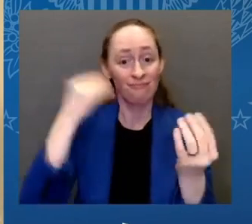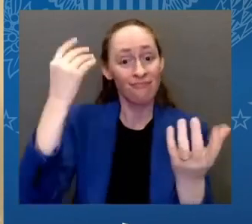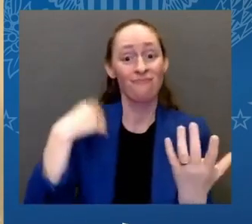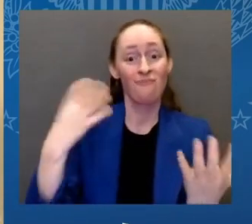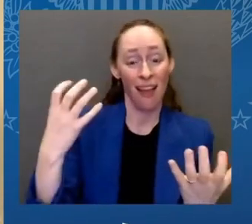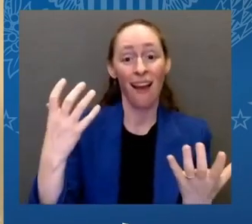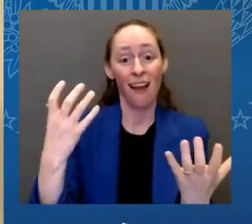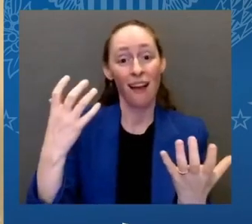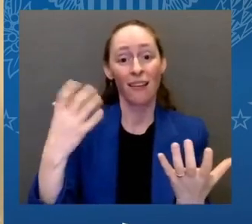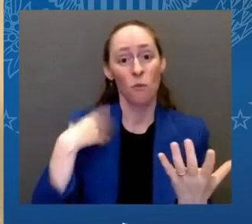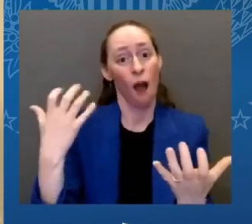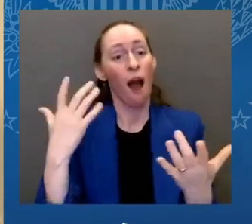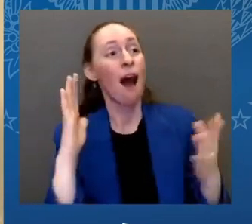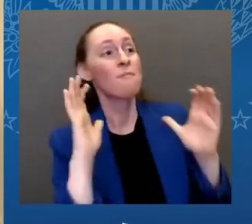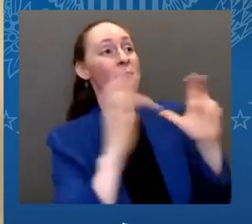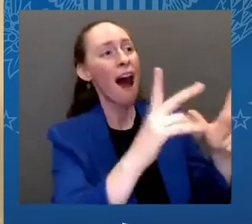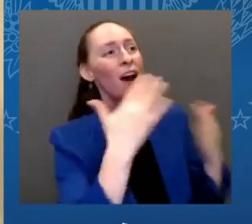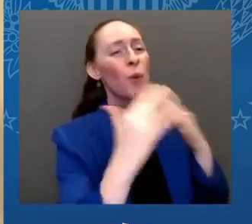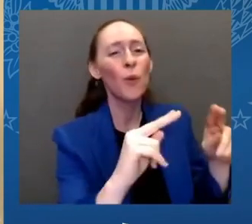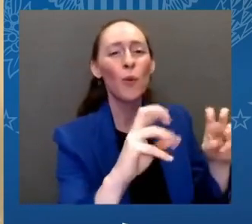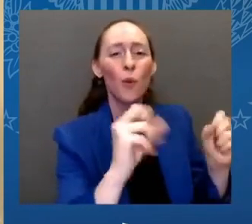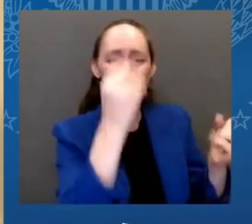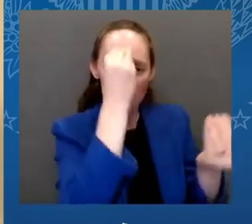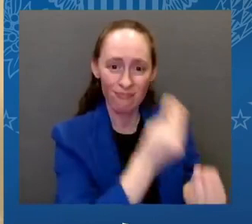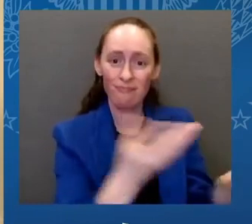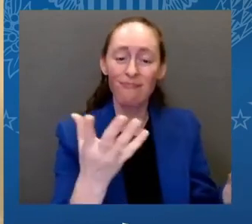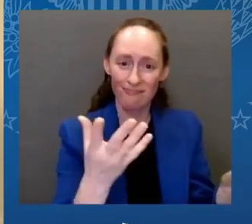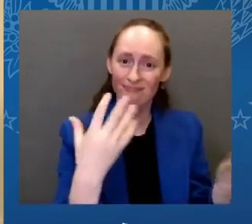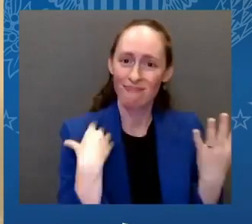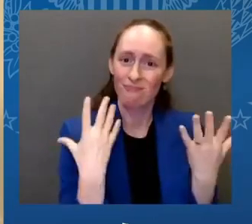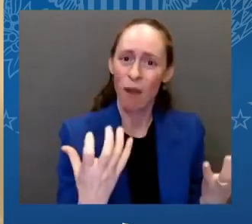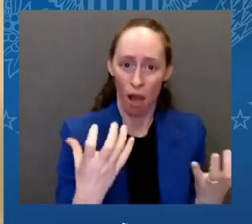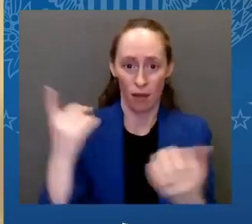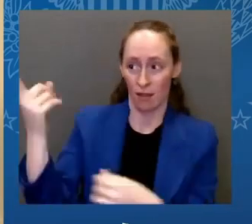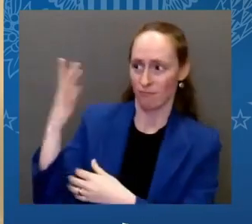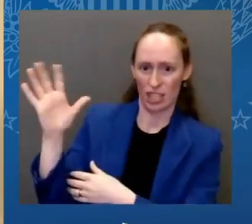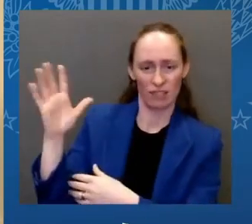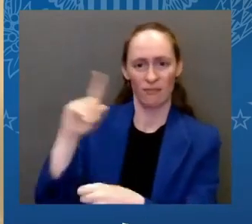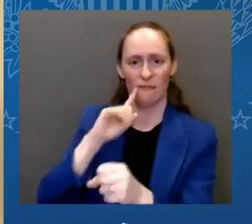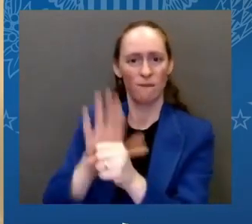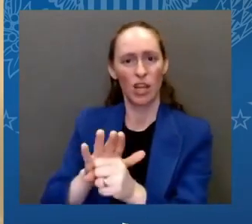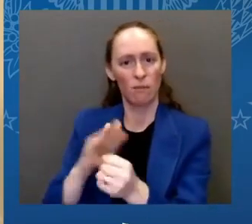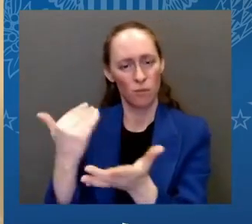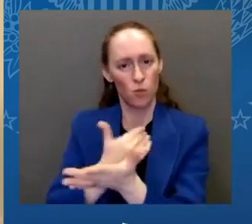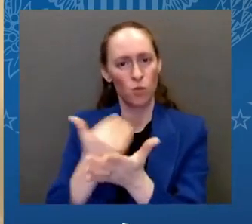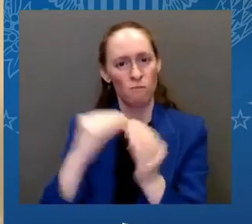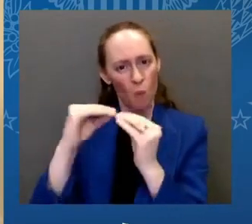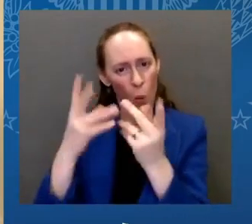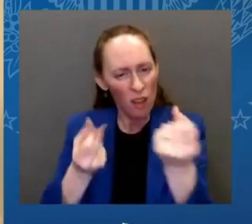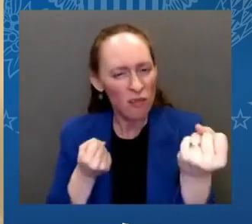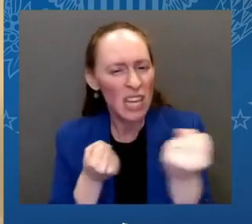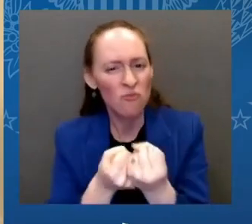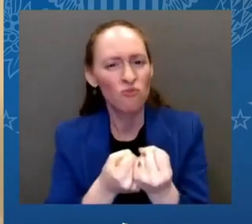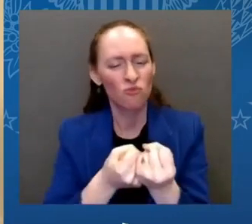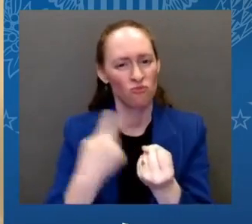2 мільярдів доларів. І найсильнішим елементом цього пакету є комплекс Patriot, те,